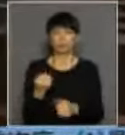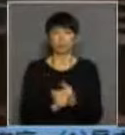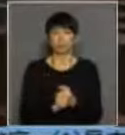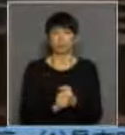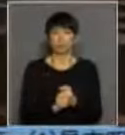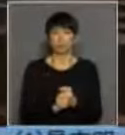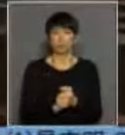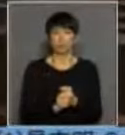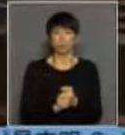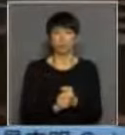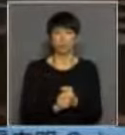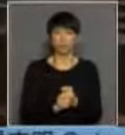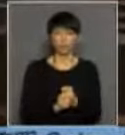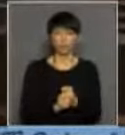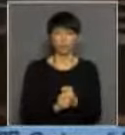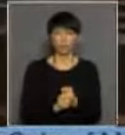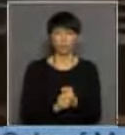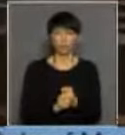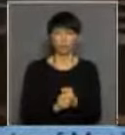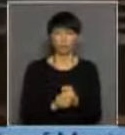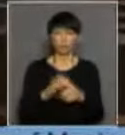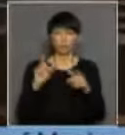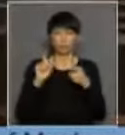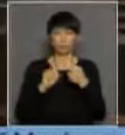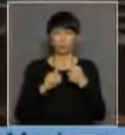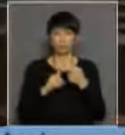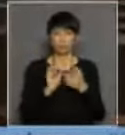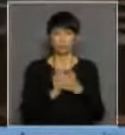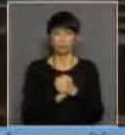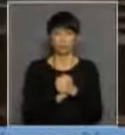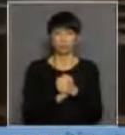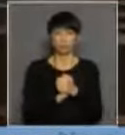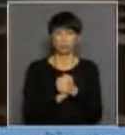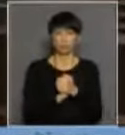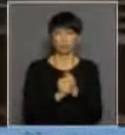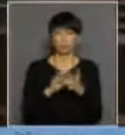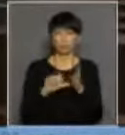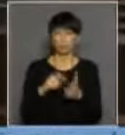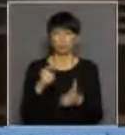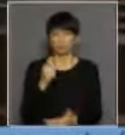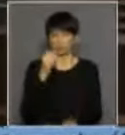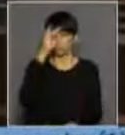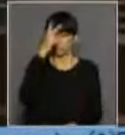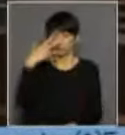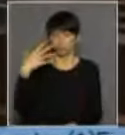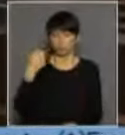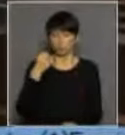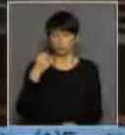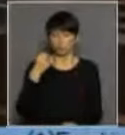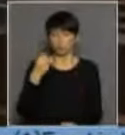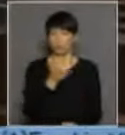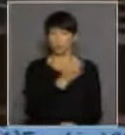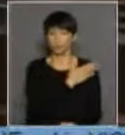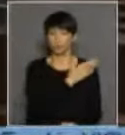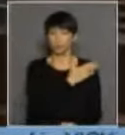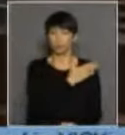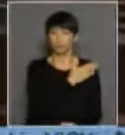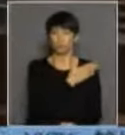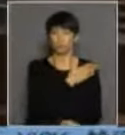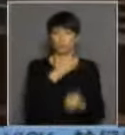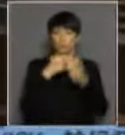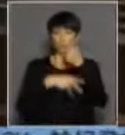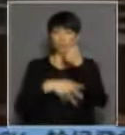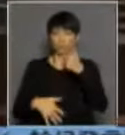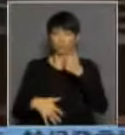下表示一下，一最起碼特首。加埋負責任官員，一定要向大家